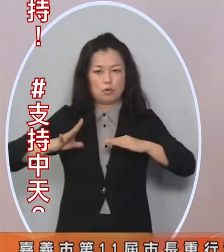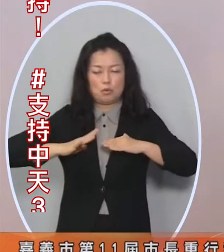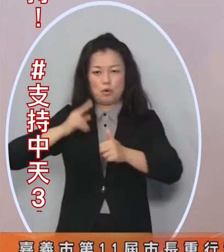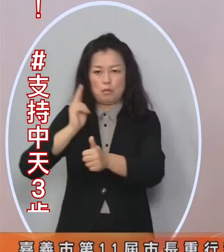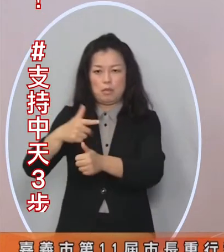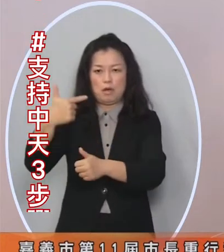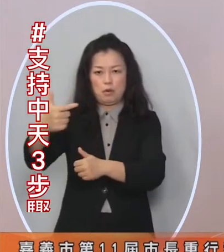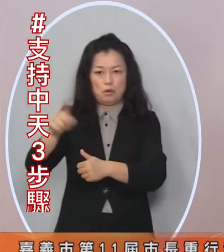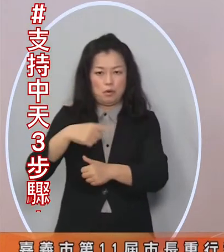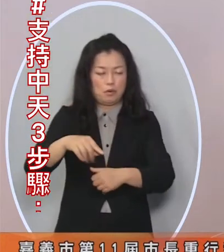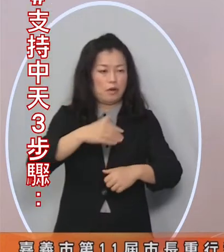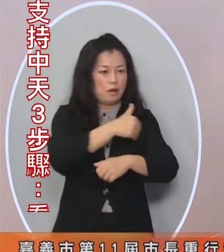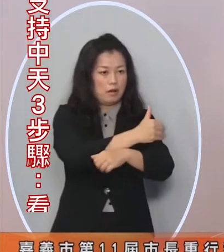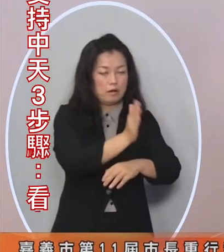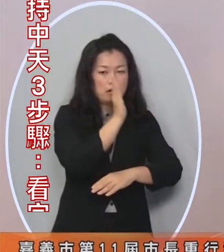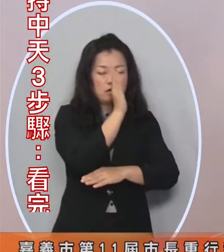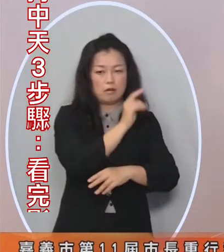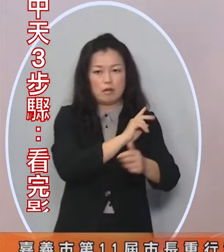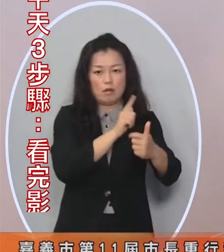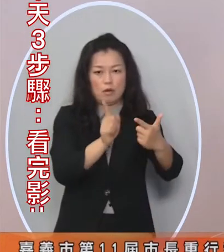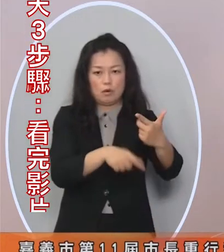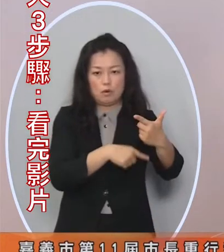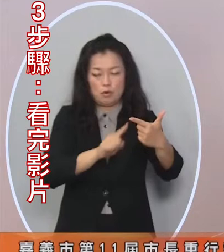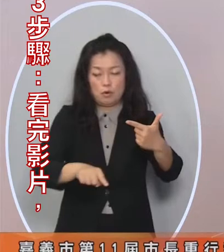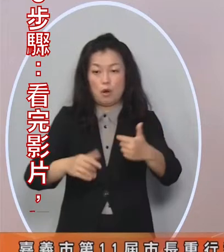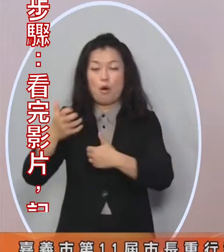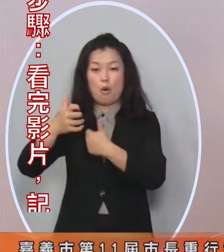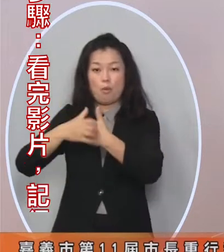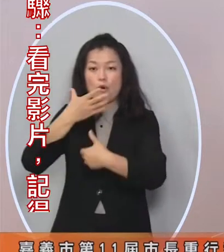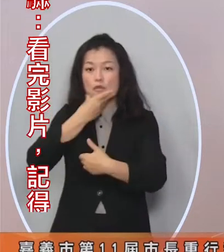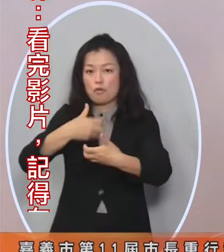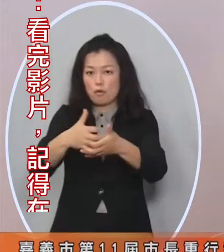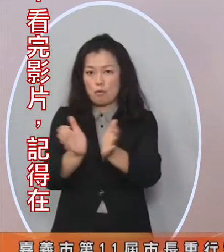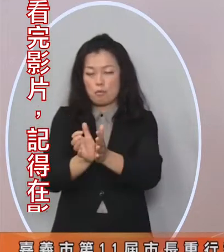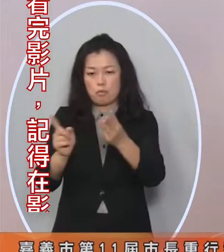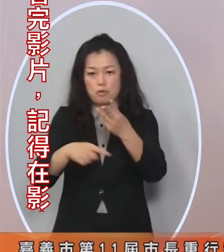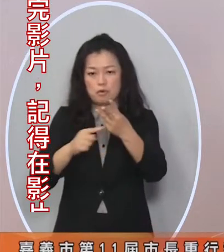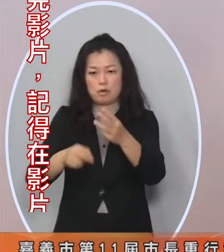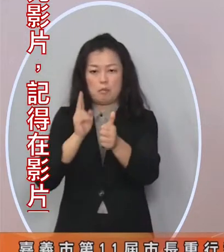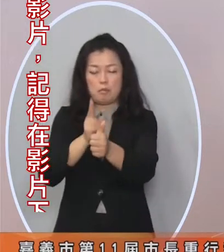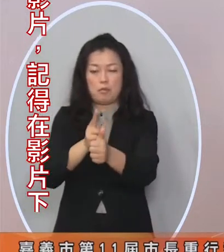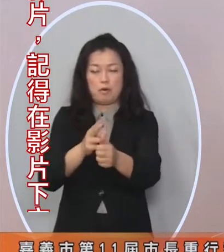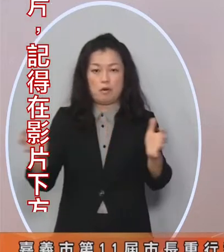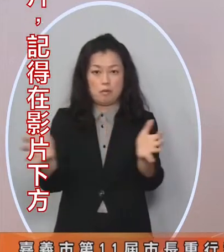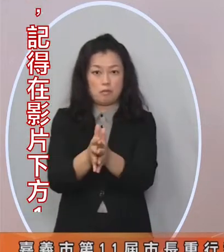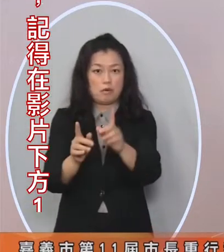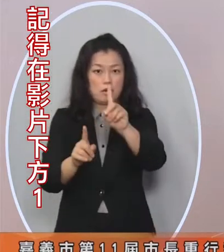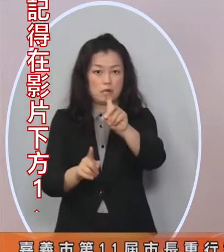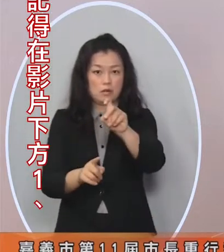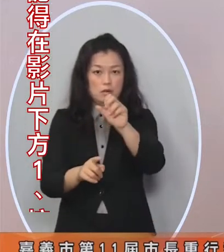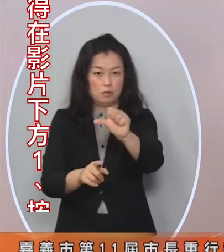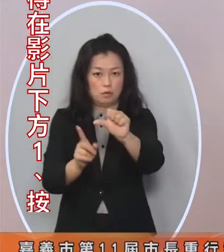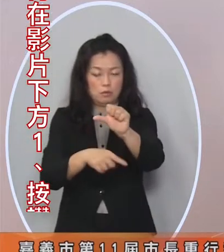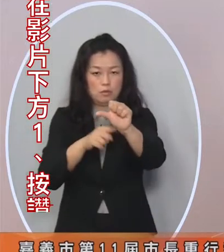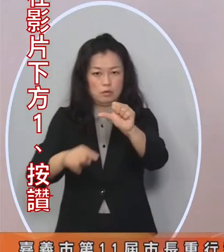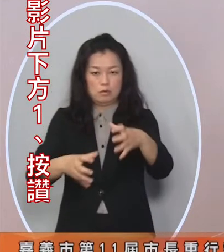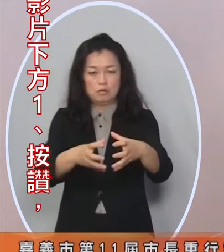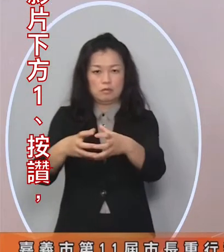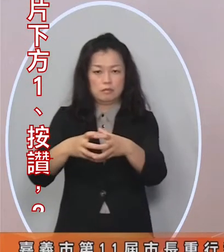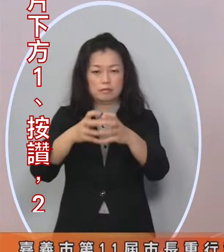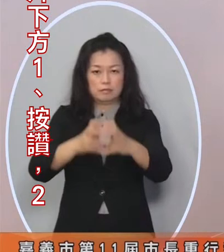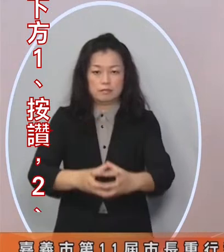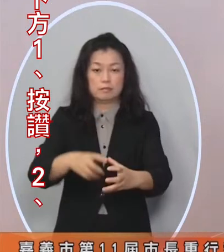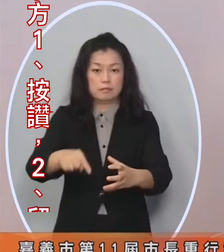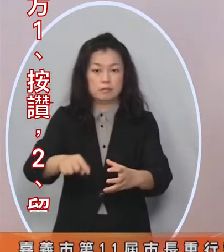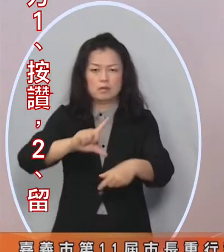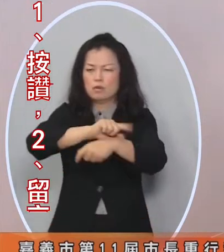派六位，然后再加上卫福部官派三位，总共十五位董监事所组成。